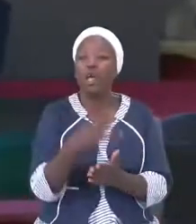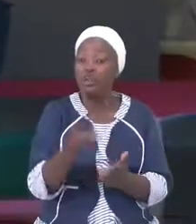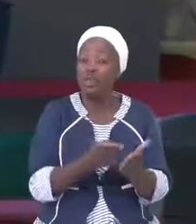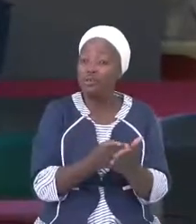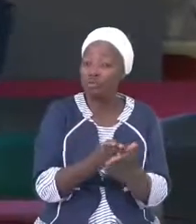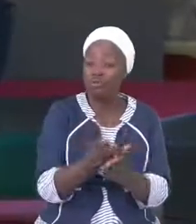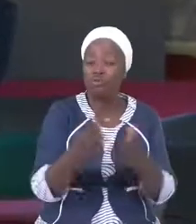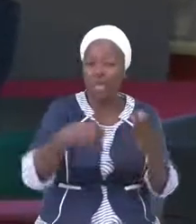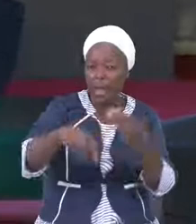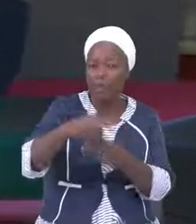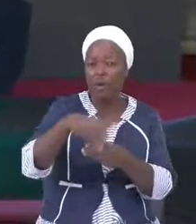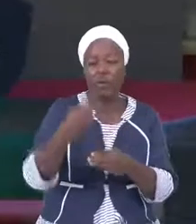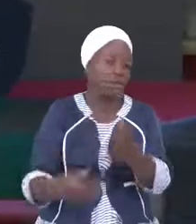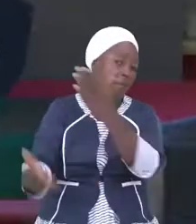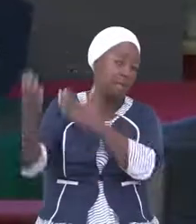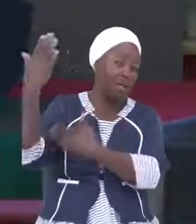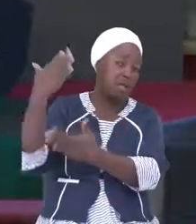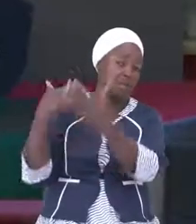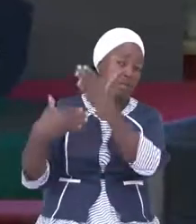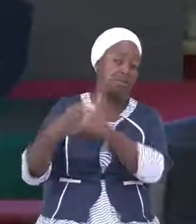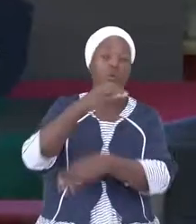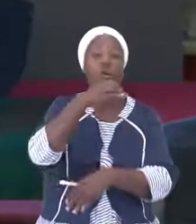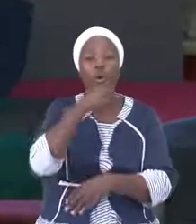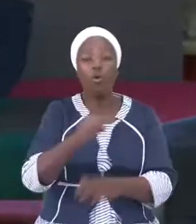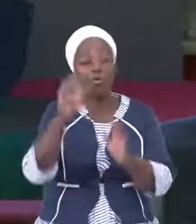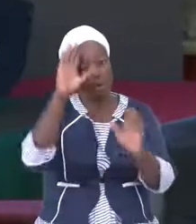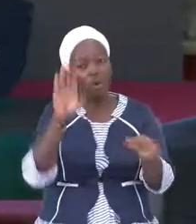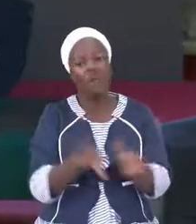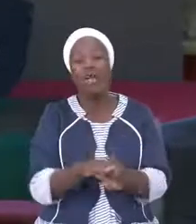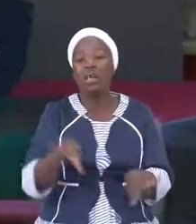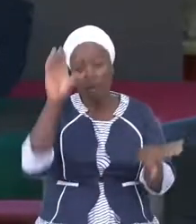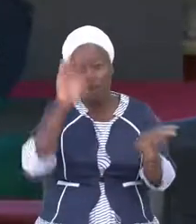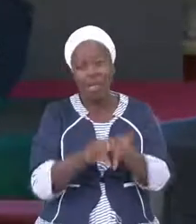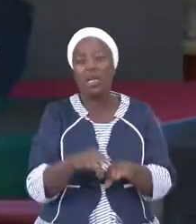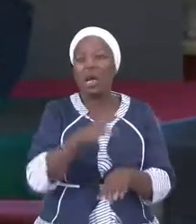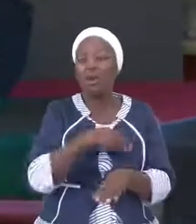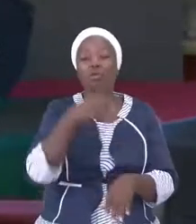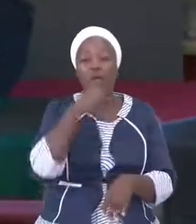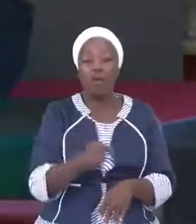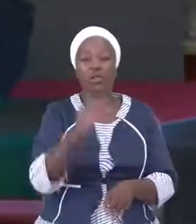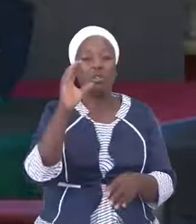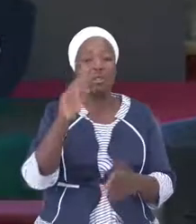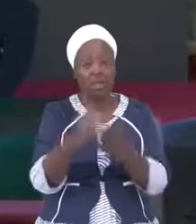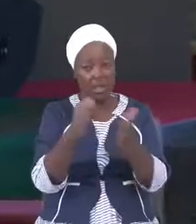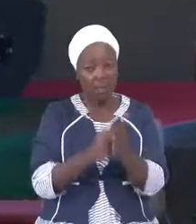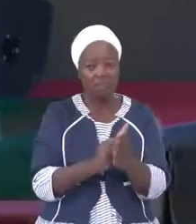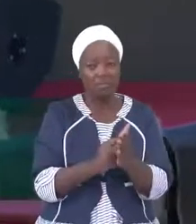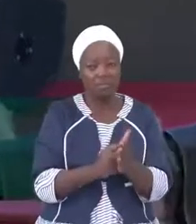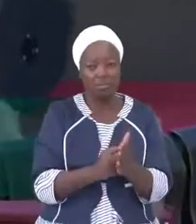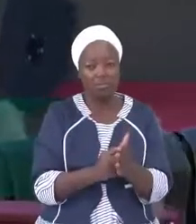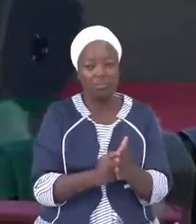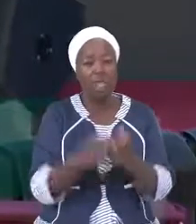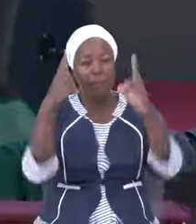déclaré la vérité au sujet du passé dans l'Ancien Testament, dans l'Ancienne